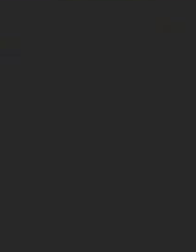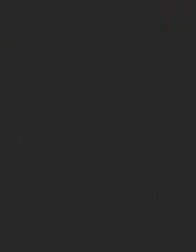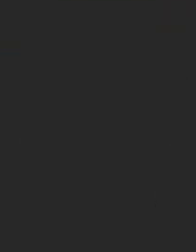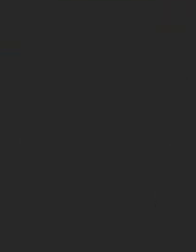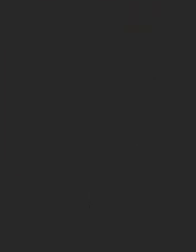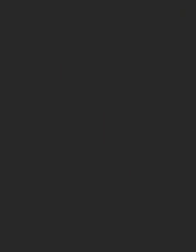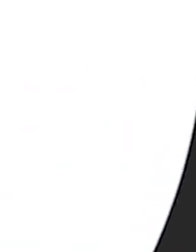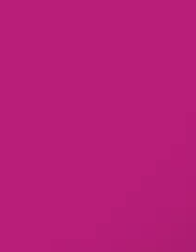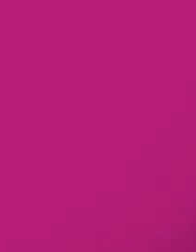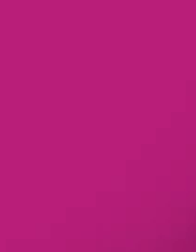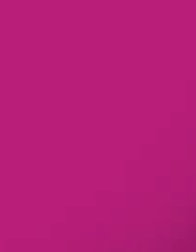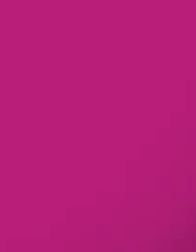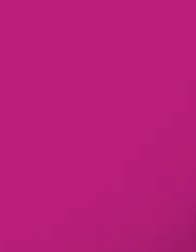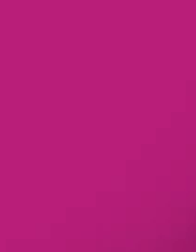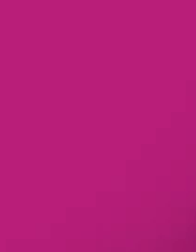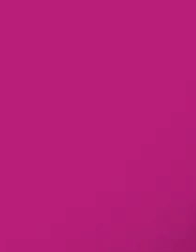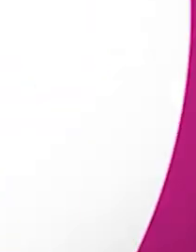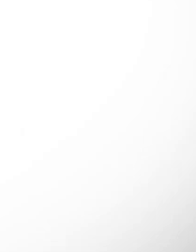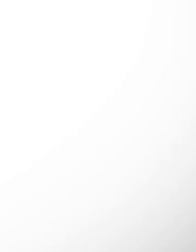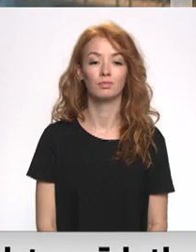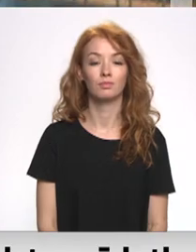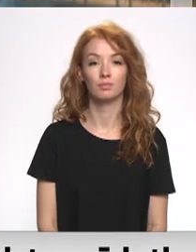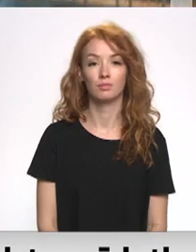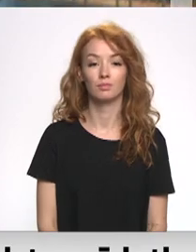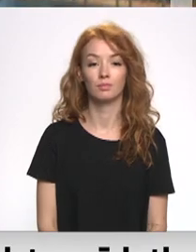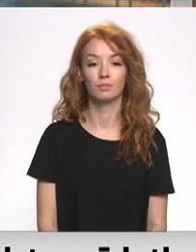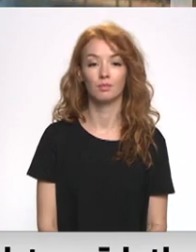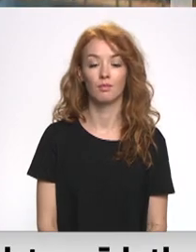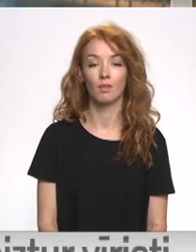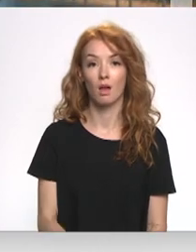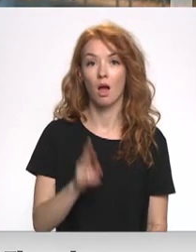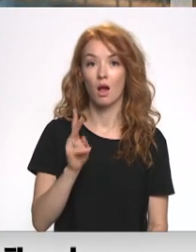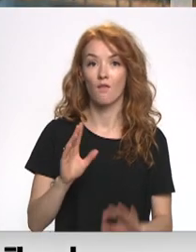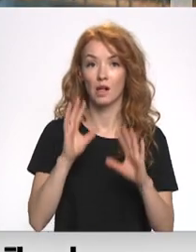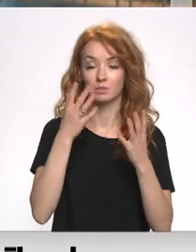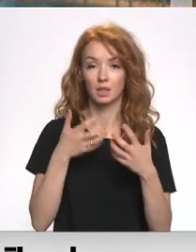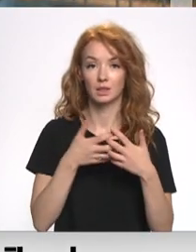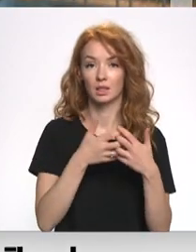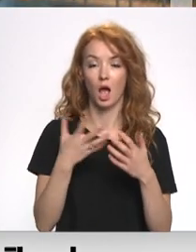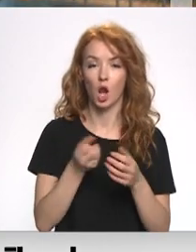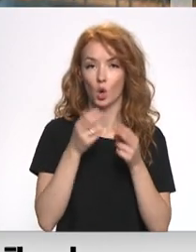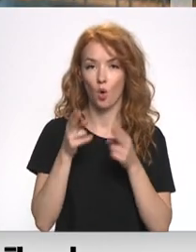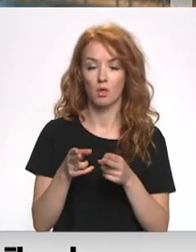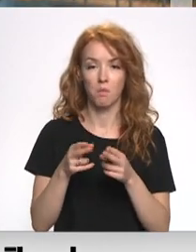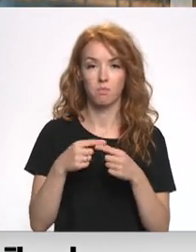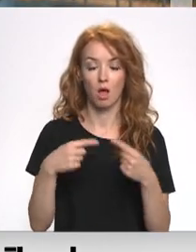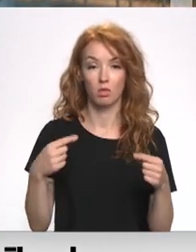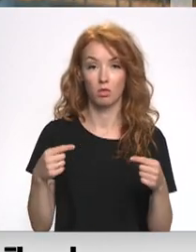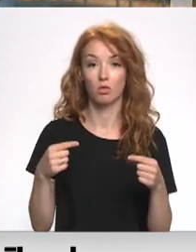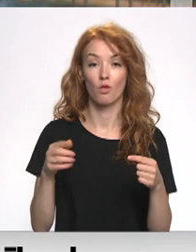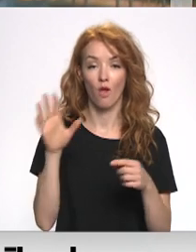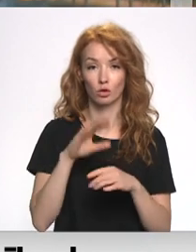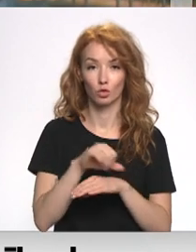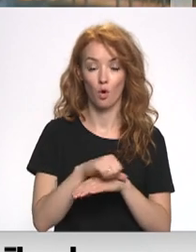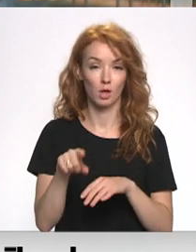Re! Viss ēters ir te! Kā sekmīgāk cīnīties ar kontrabandu? Valsts robežsardzes